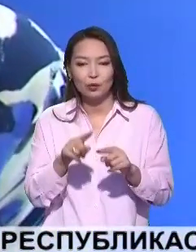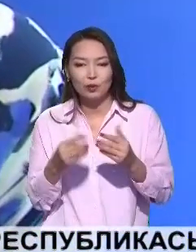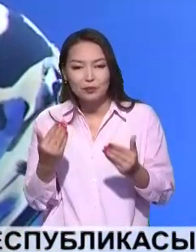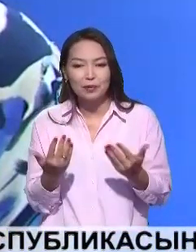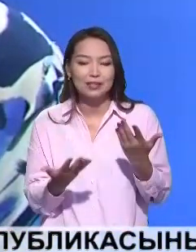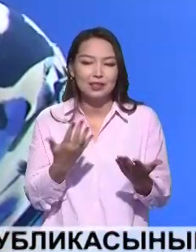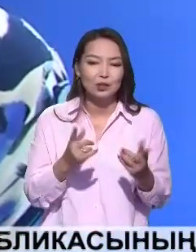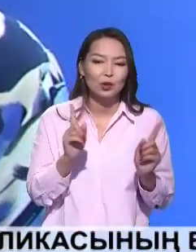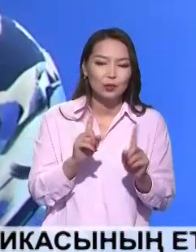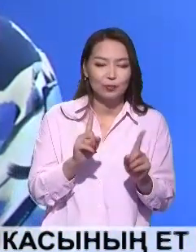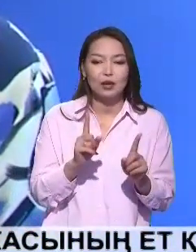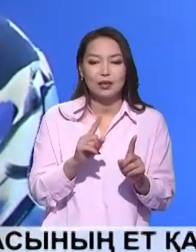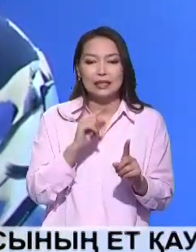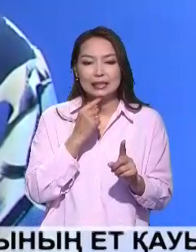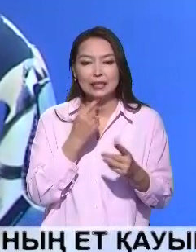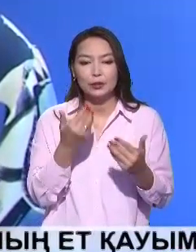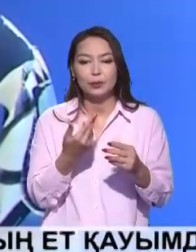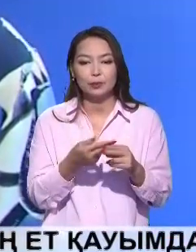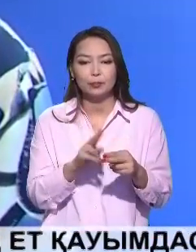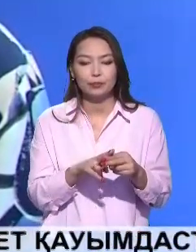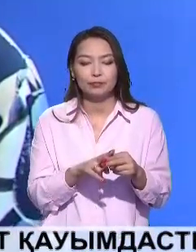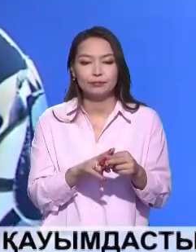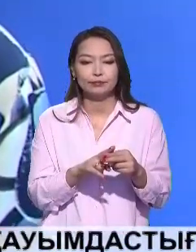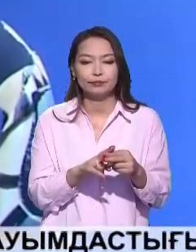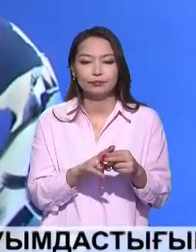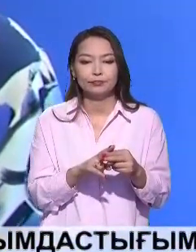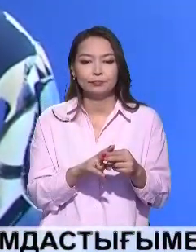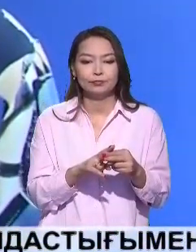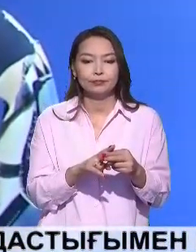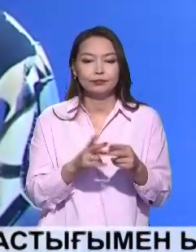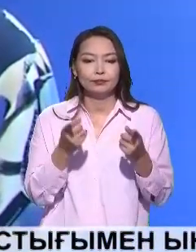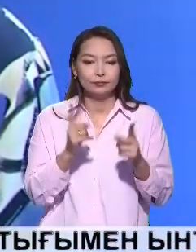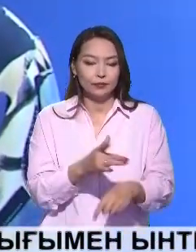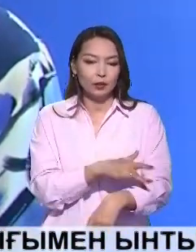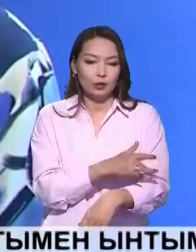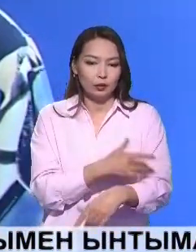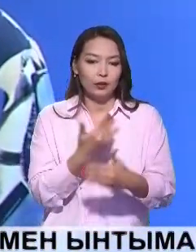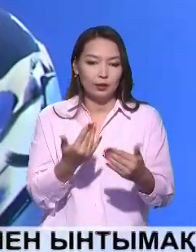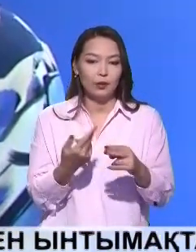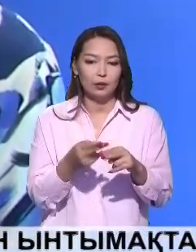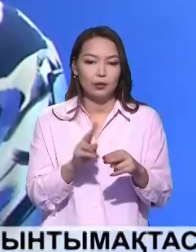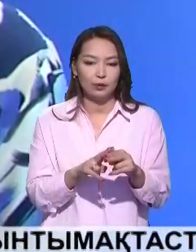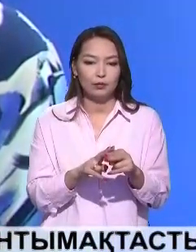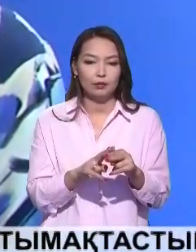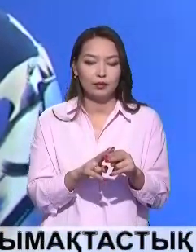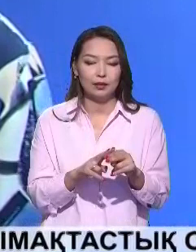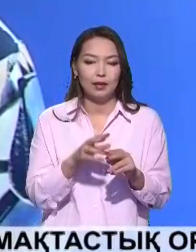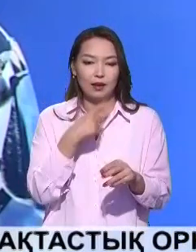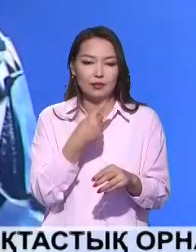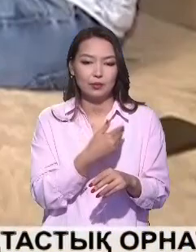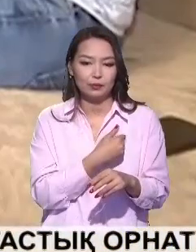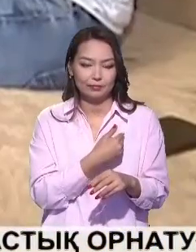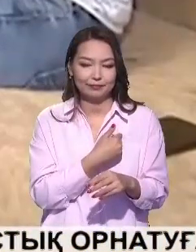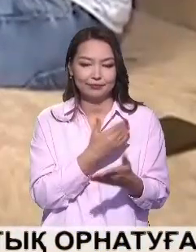кеңестер алса деген, анау ақ жандарынан сондай бір қызметтер құрылса деген өзімнің үнемі айтып жүретін бір тілегім